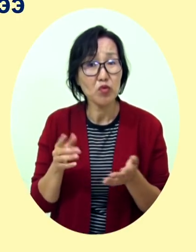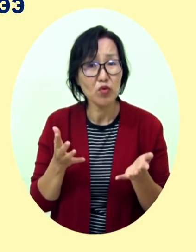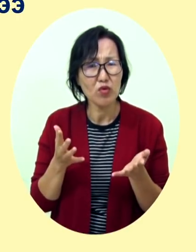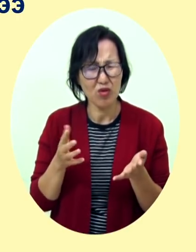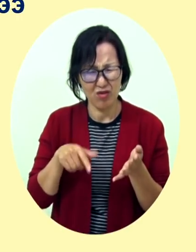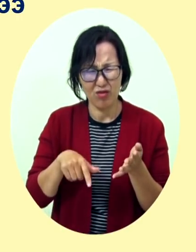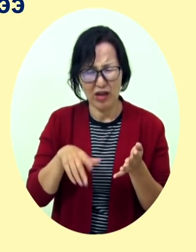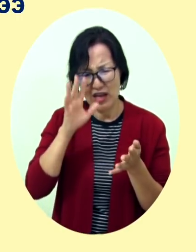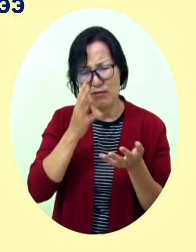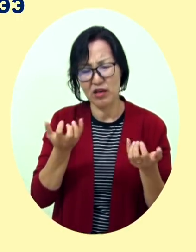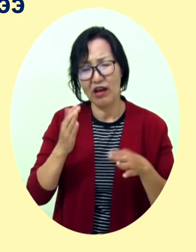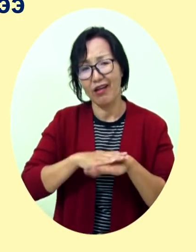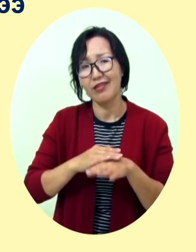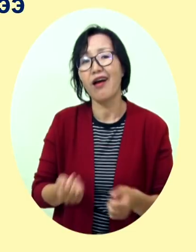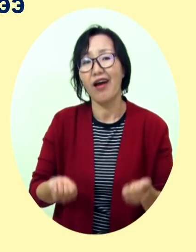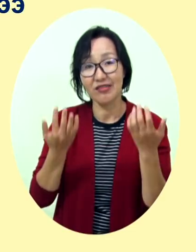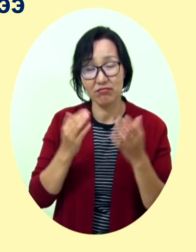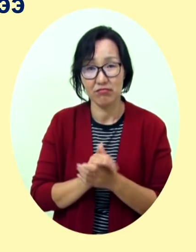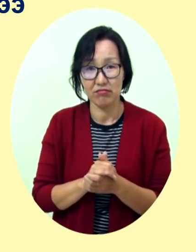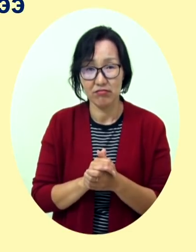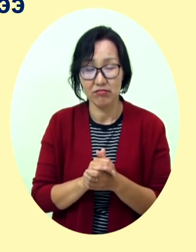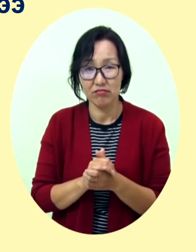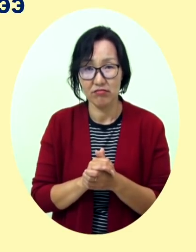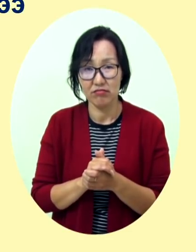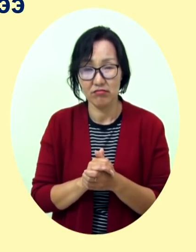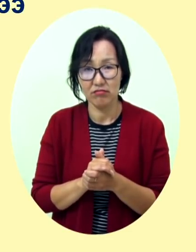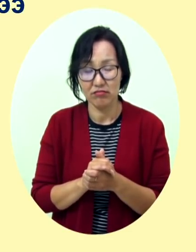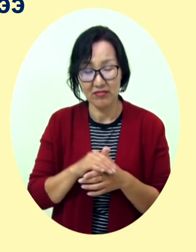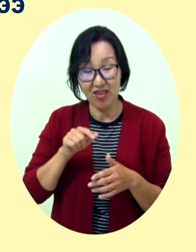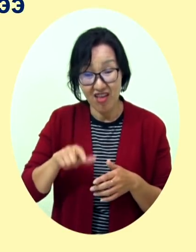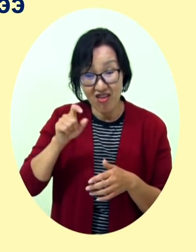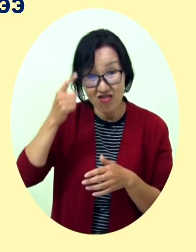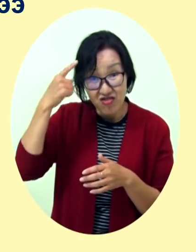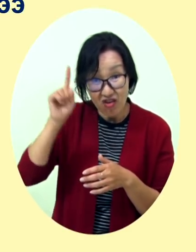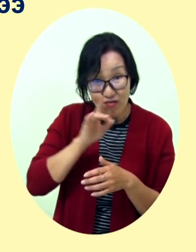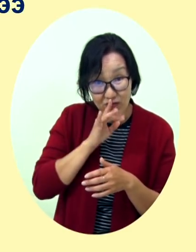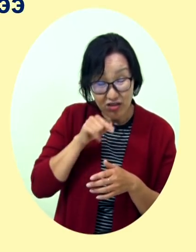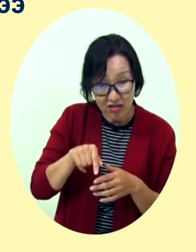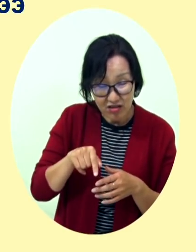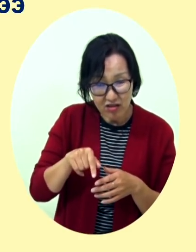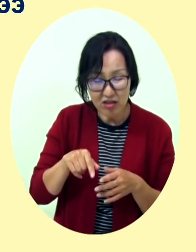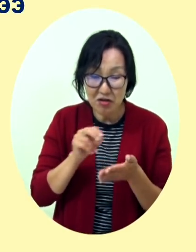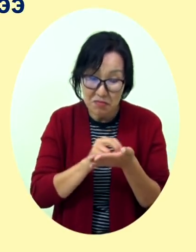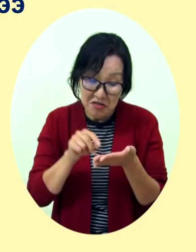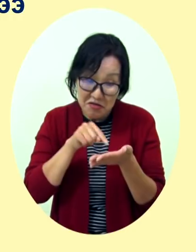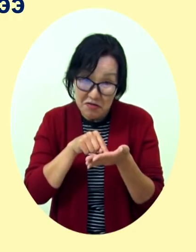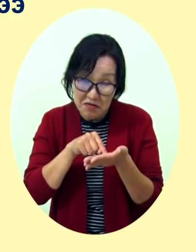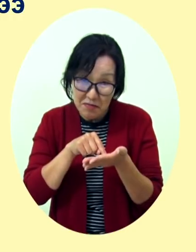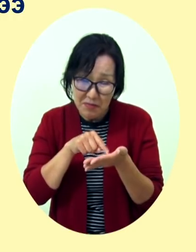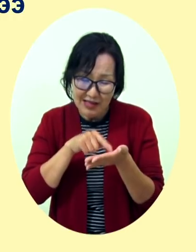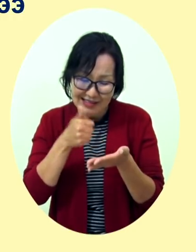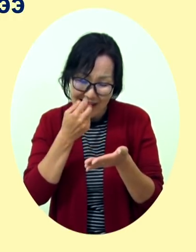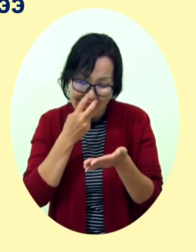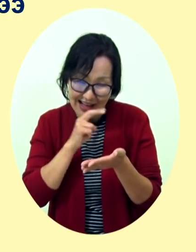Энэ үед маш олон алдаа гардаг байна. Тэгэхээр бид нар их зохиохын тулд бичих гэж байгаа